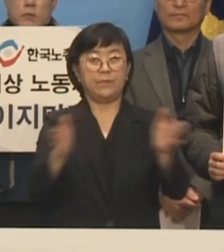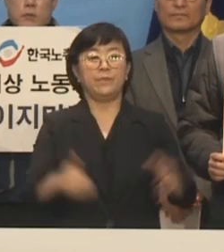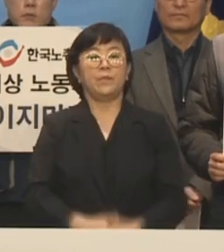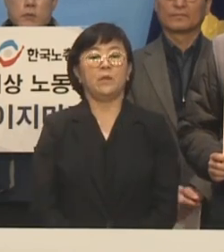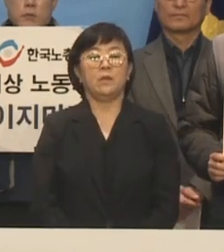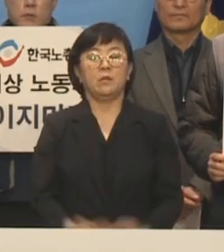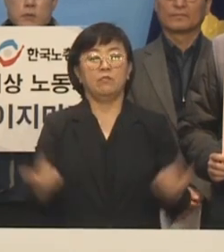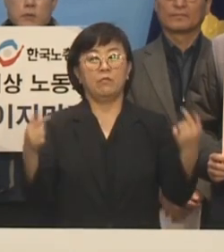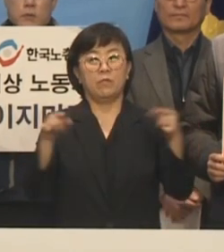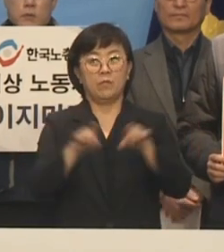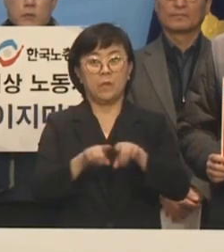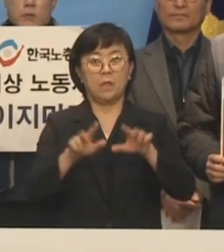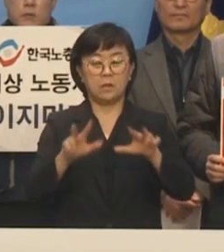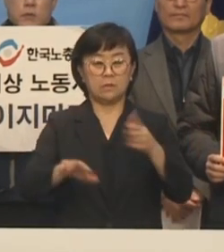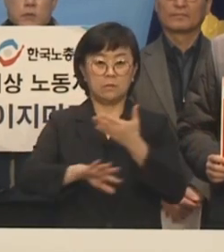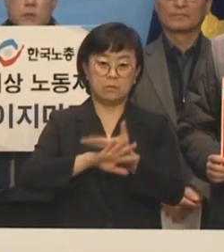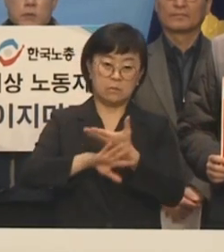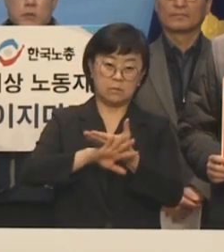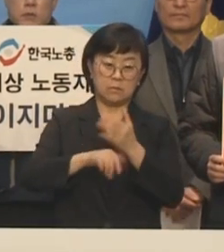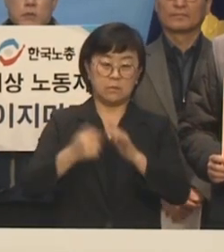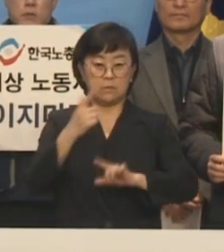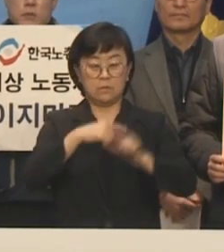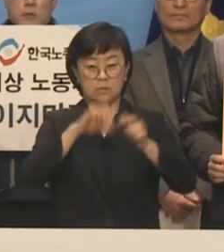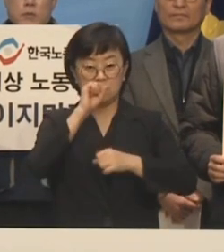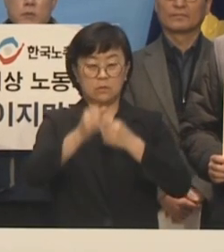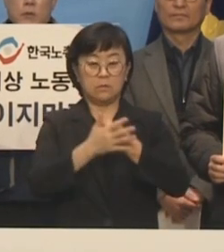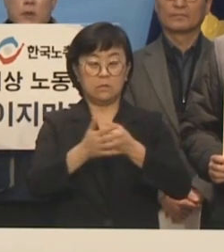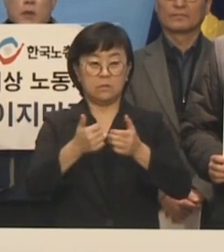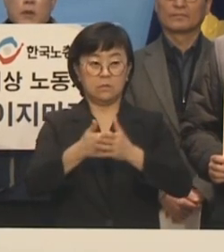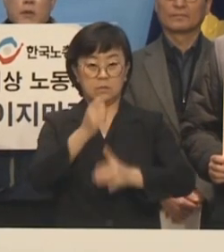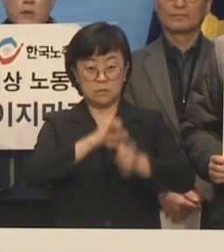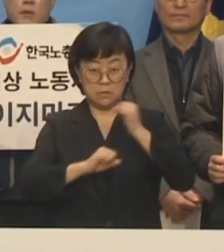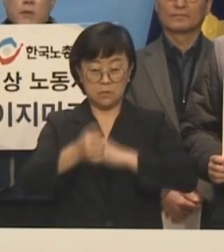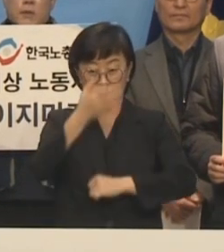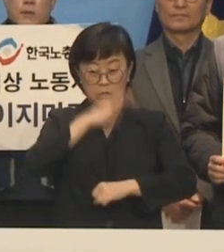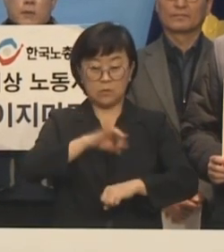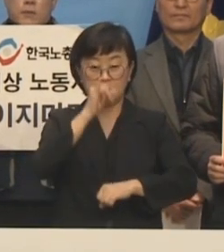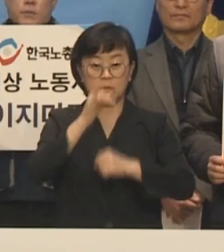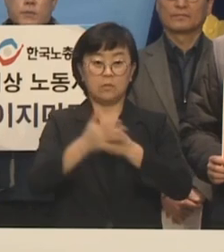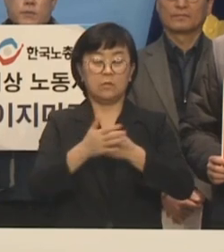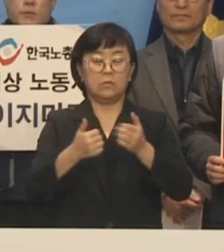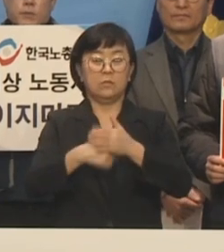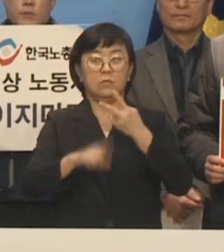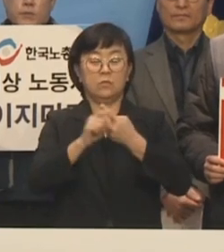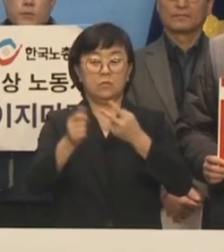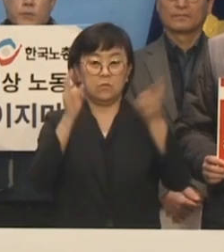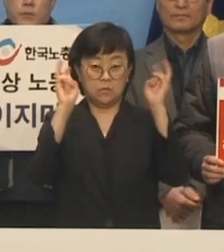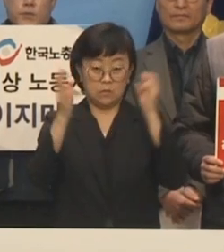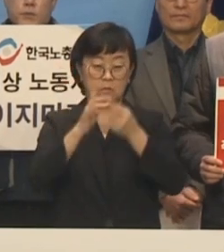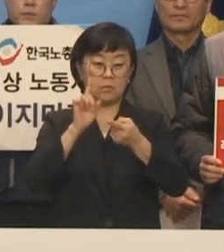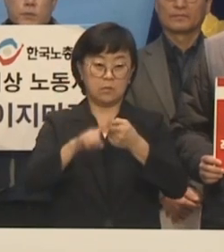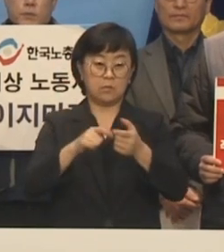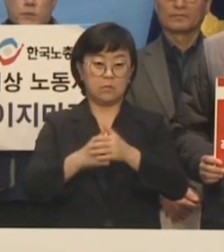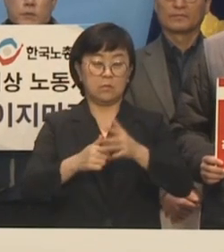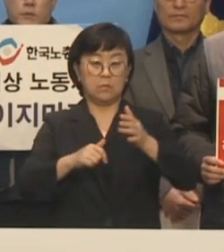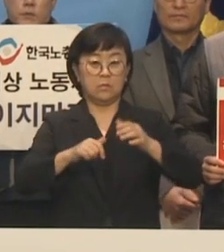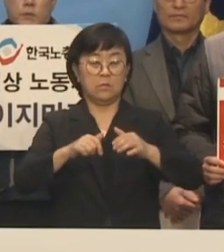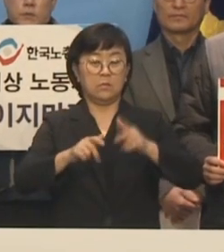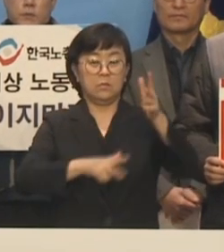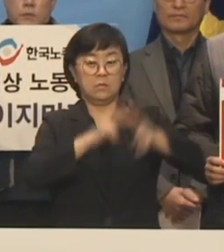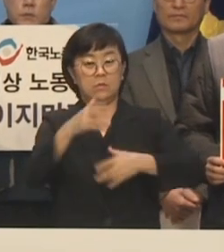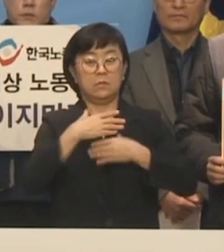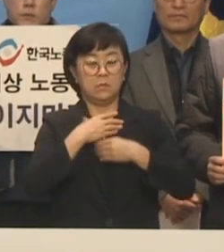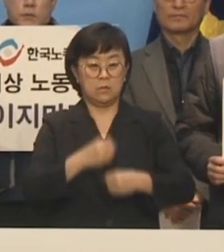이와 함께 지금과는 다른 보다 적극적이고 실효적인 중소영세기업에 대한